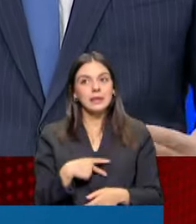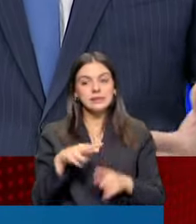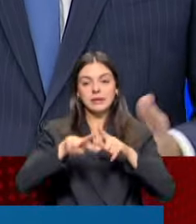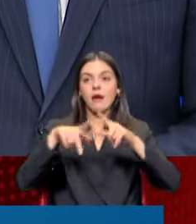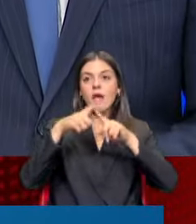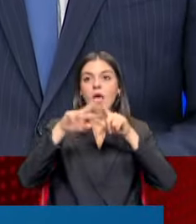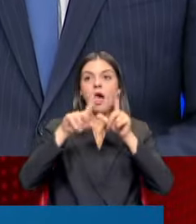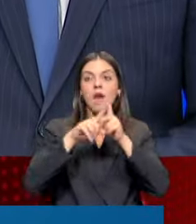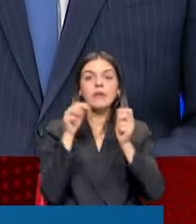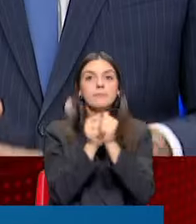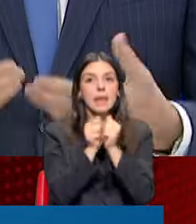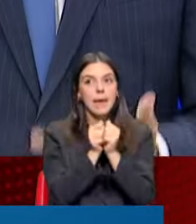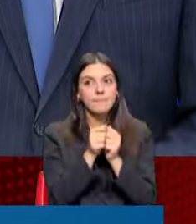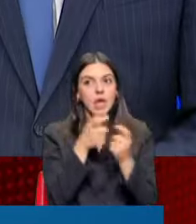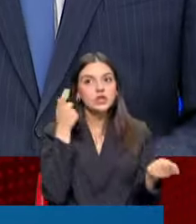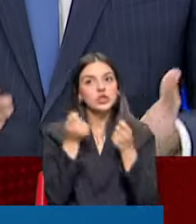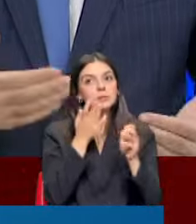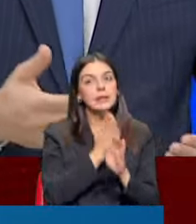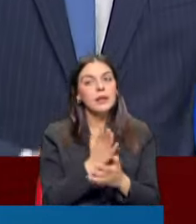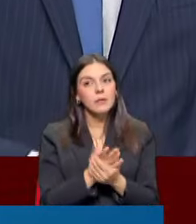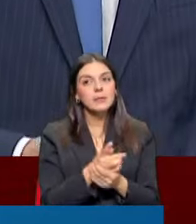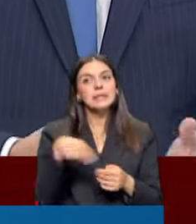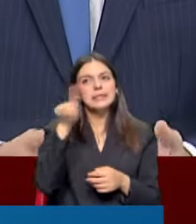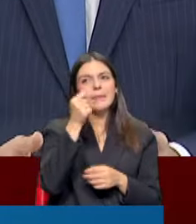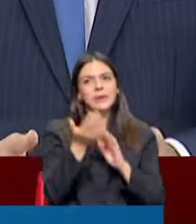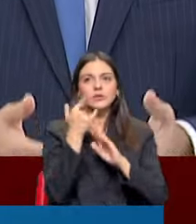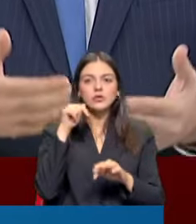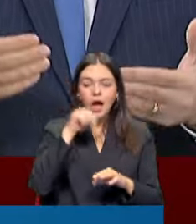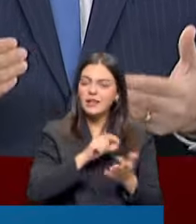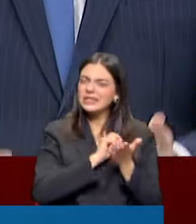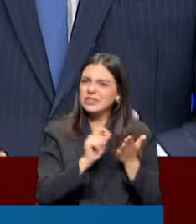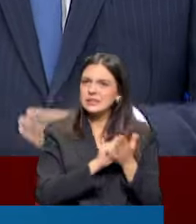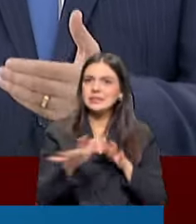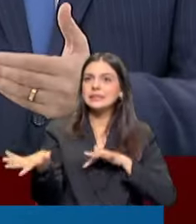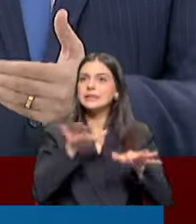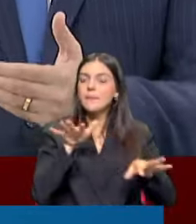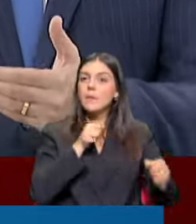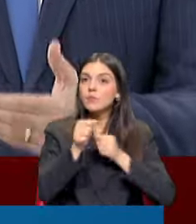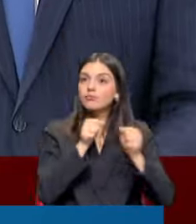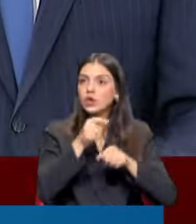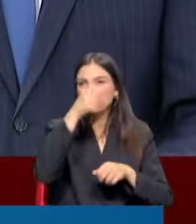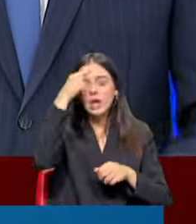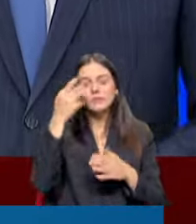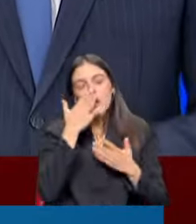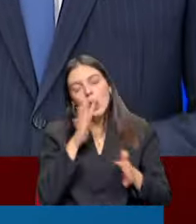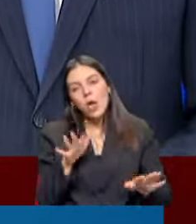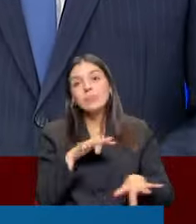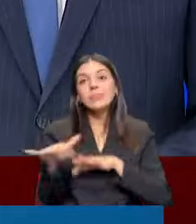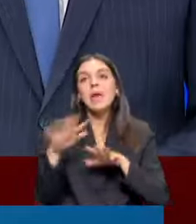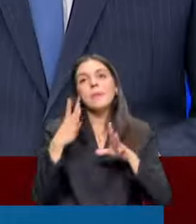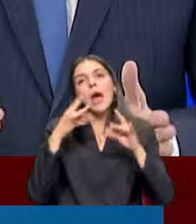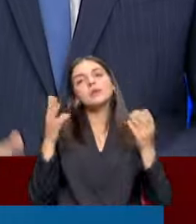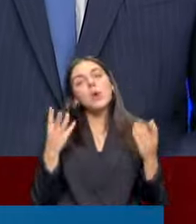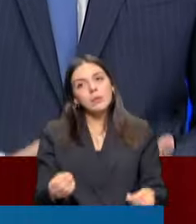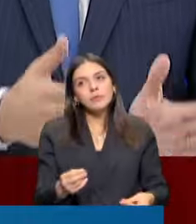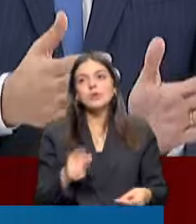da yakın çalışmaları sürdürüyoruz. Siz de biraz önce altını çizdiniz. Depremle mücadele etme şansımız yok. Depreme hazır olabiliriz